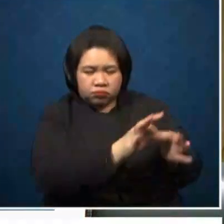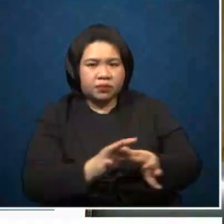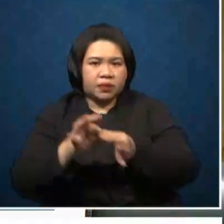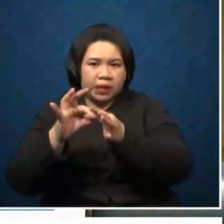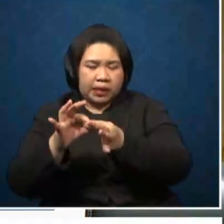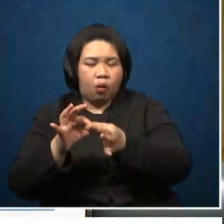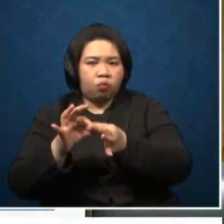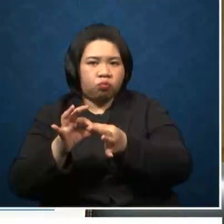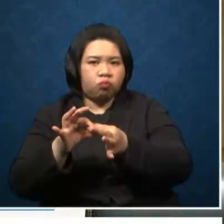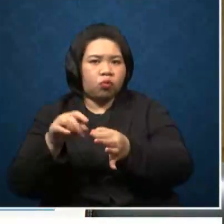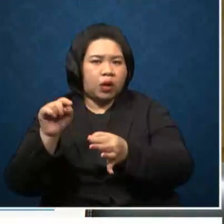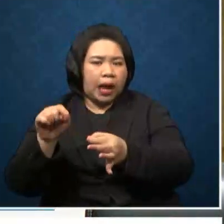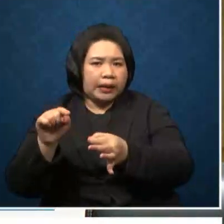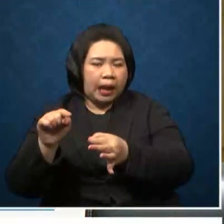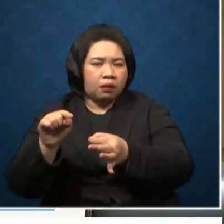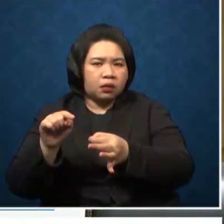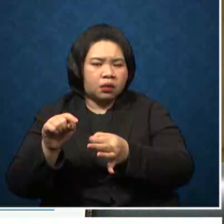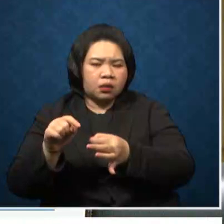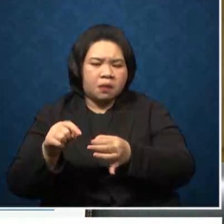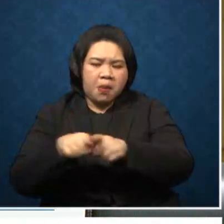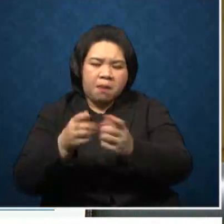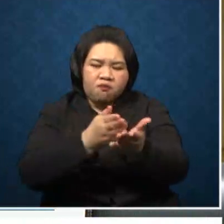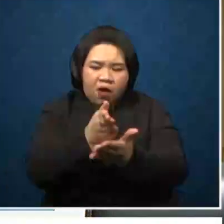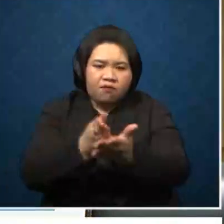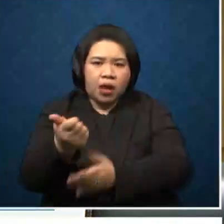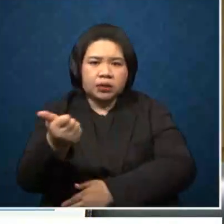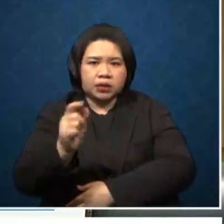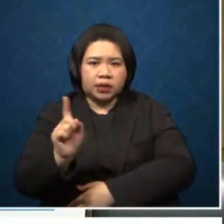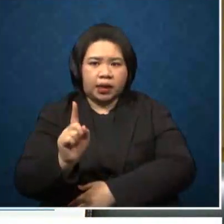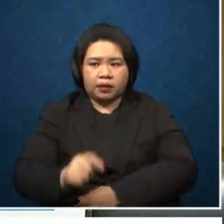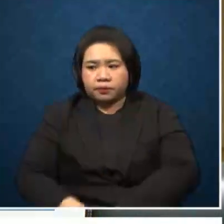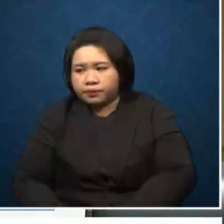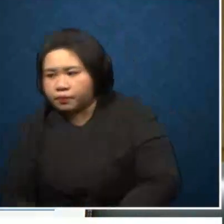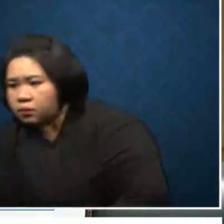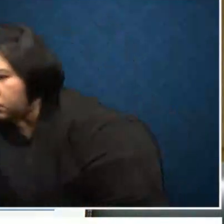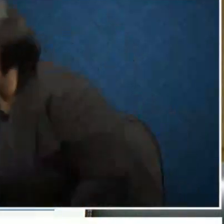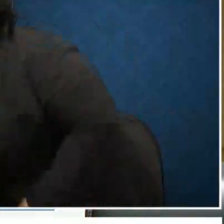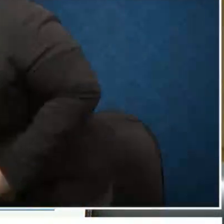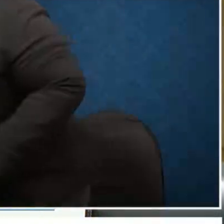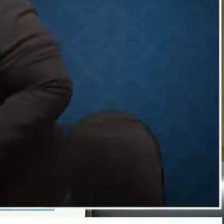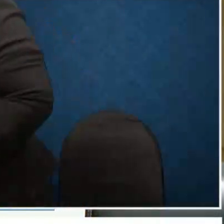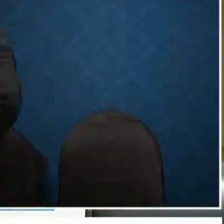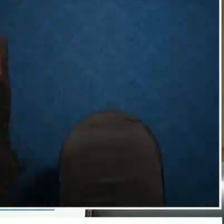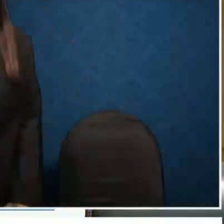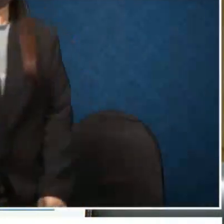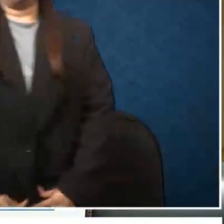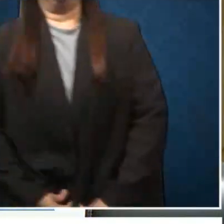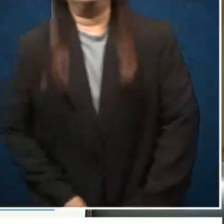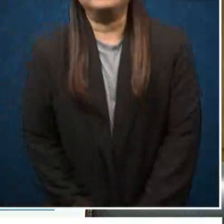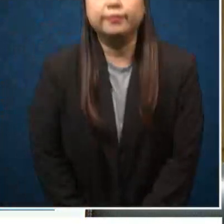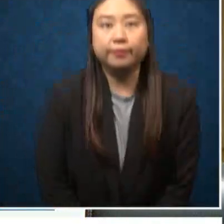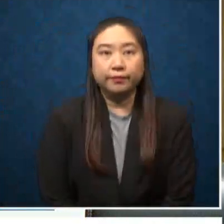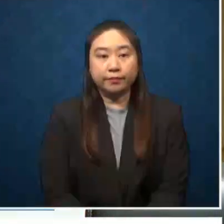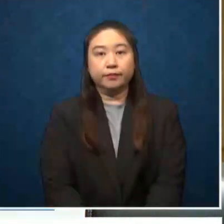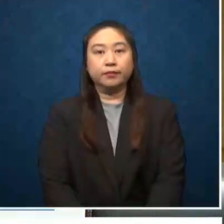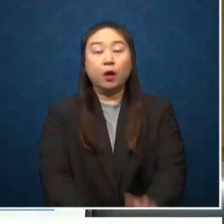กับจิ๊กซอตัวอื่นในหมู่บ้านอย่างไรเช่นอาสาสมัครสาธารณสุขอาสาสมัครพัฒนา